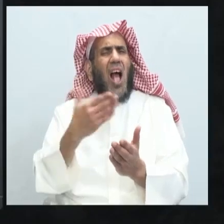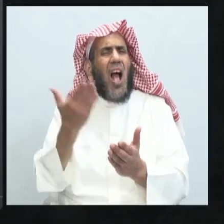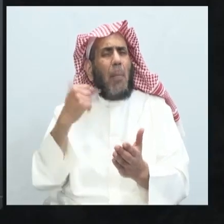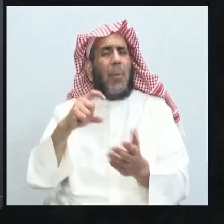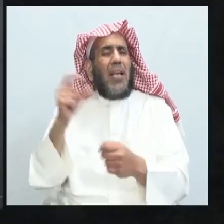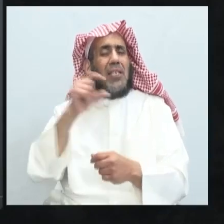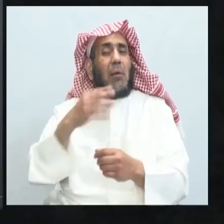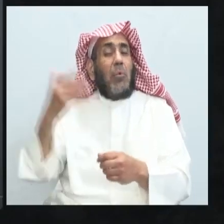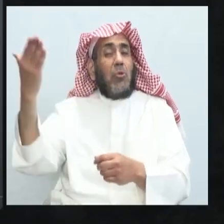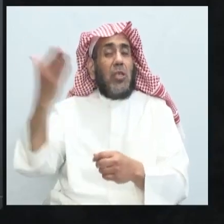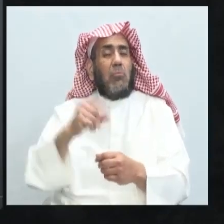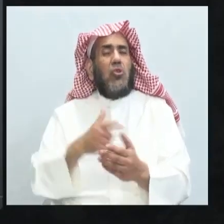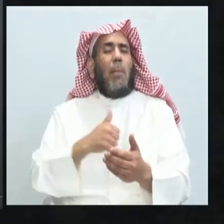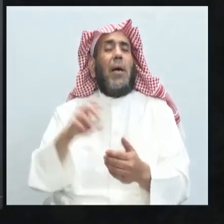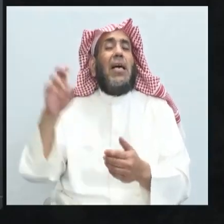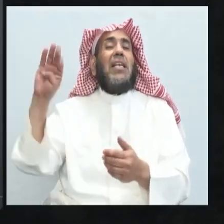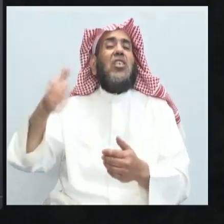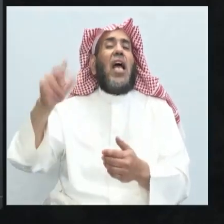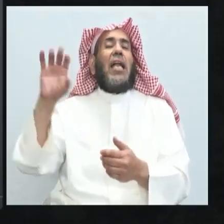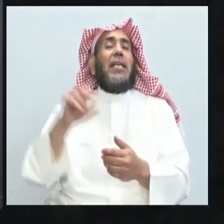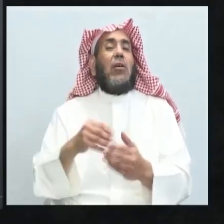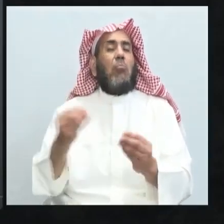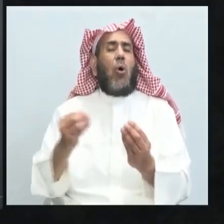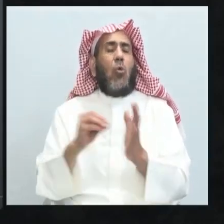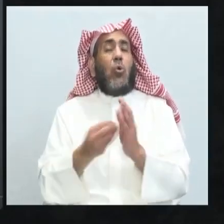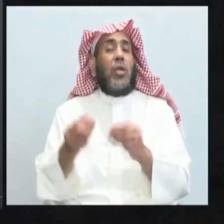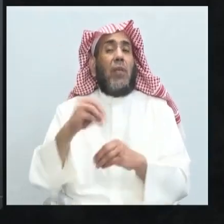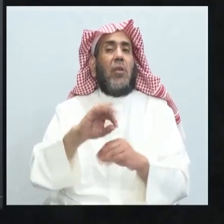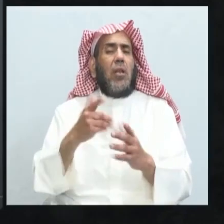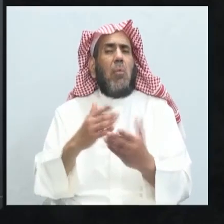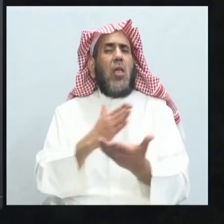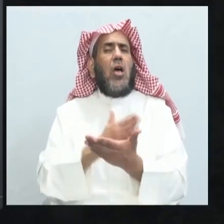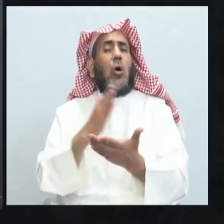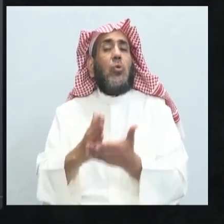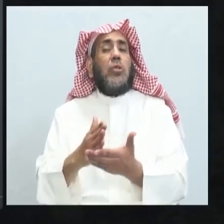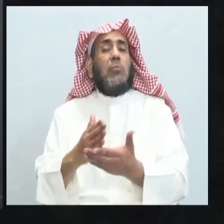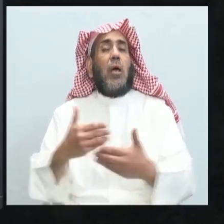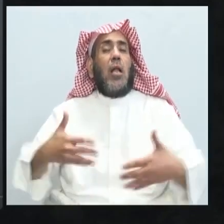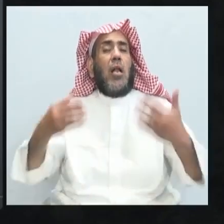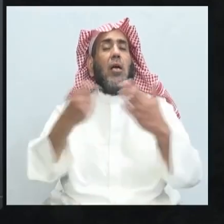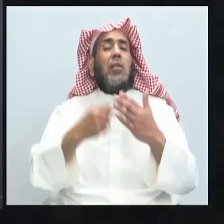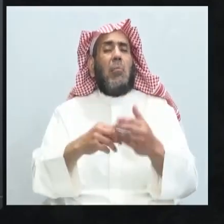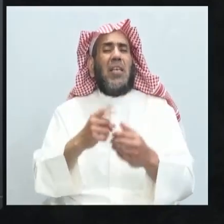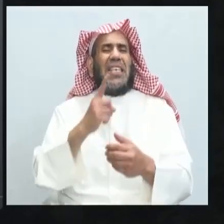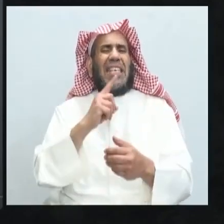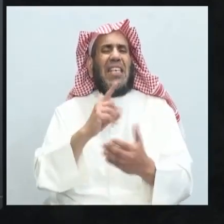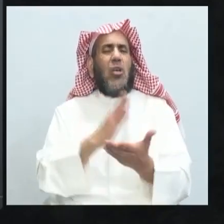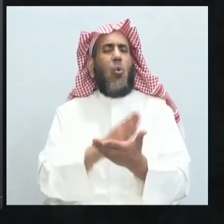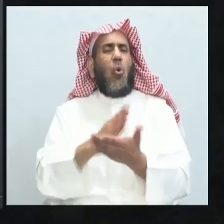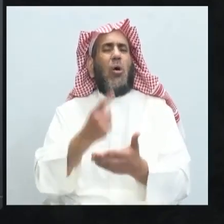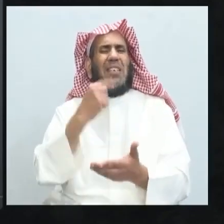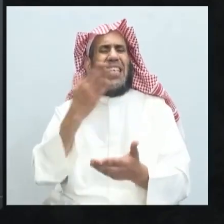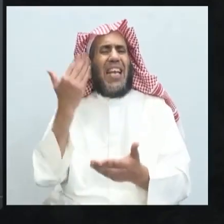سبقت بعثه النبي صلى الله عليه وسلم ايضا فيه موضوع اضافي كيف انه لماذا قسم الادب الى الحقب التاريخيه